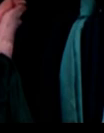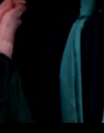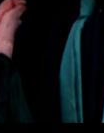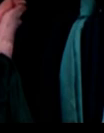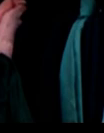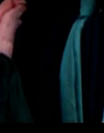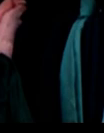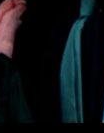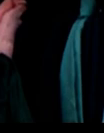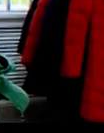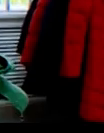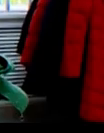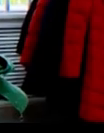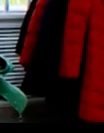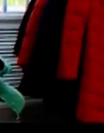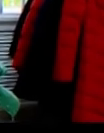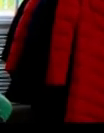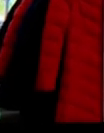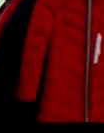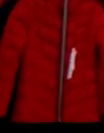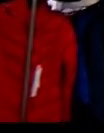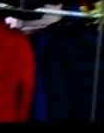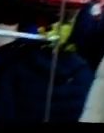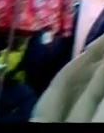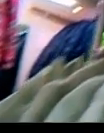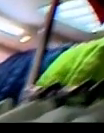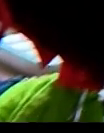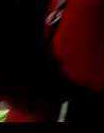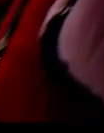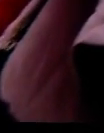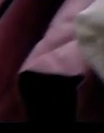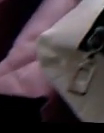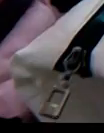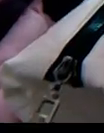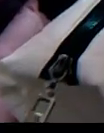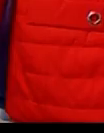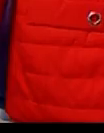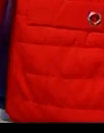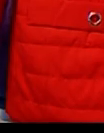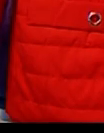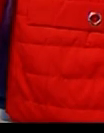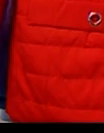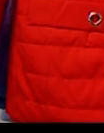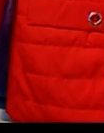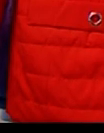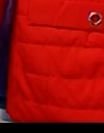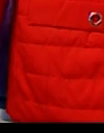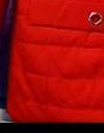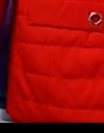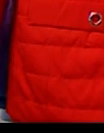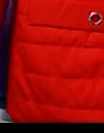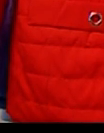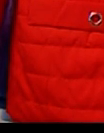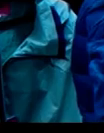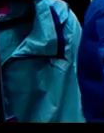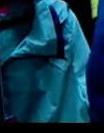лишь за 4500 рублей. Разноцветие и модельный ряд теплых и легких пуховиков, курток впечатляет. Молодежные и